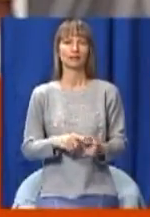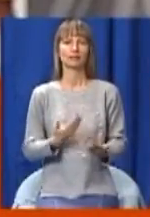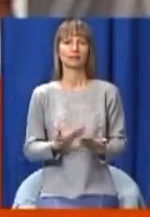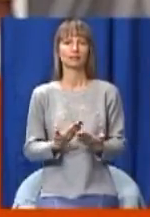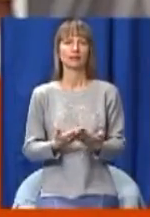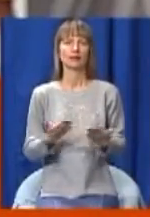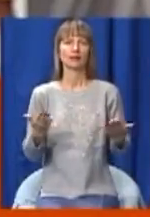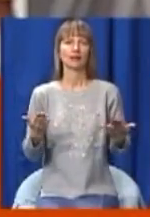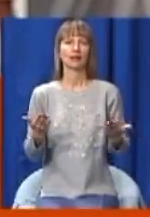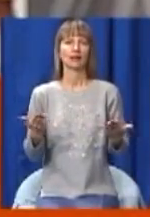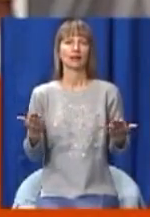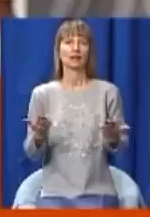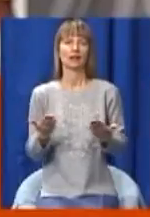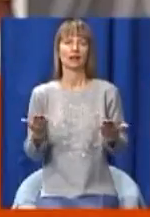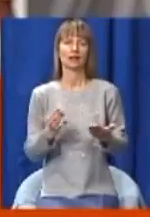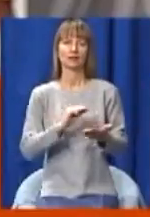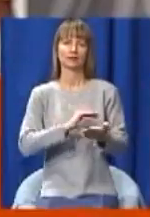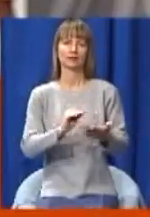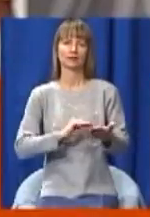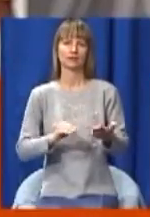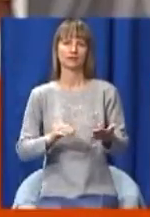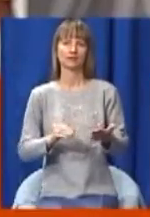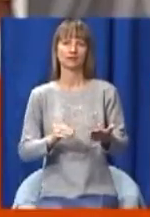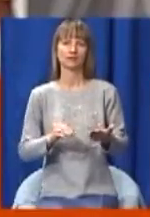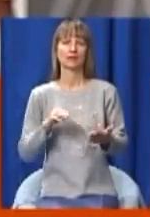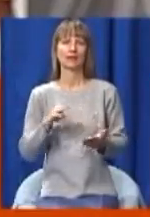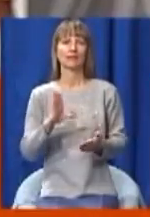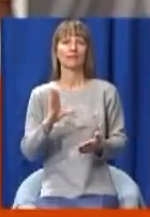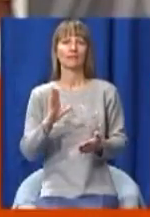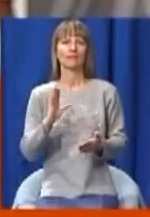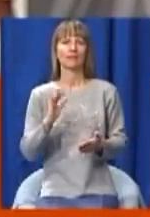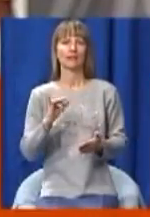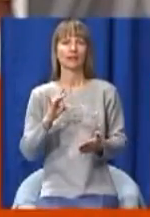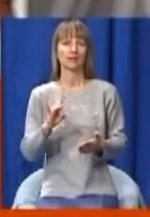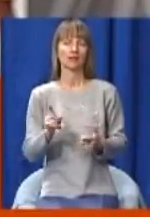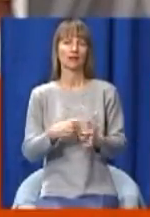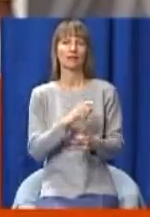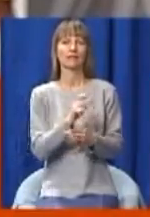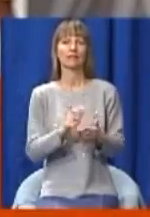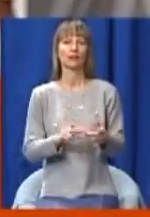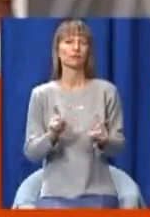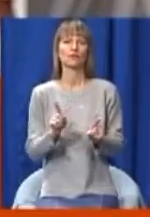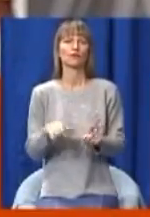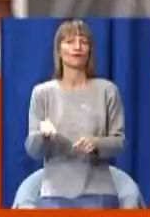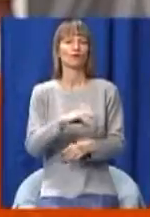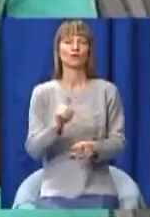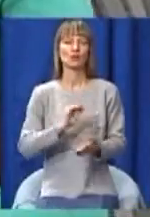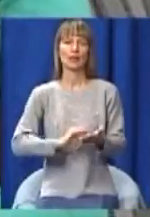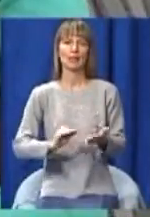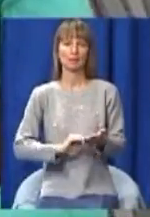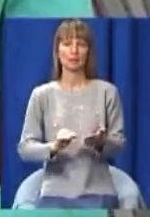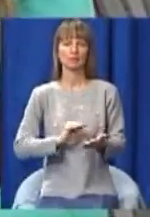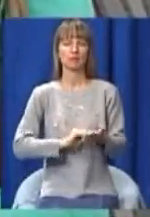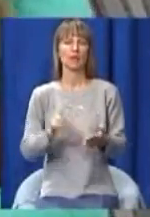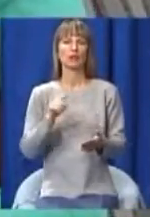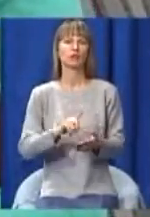наприклад, якийсь твір написаний, це, наприклад, вірш, усе, що написано. Тобто писемність в твоєму